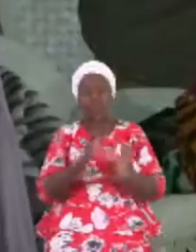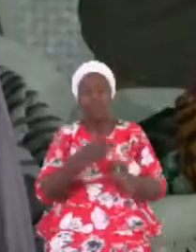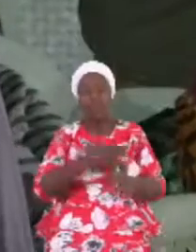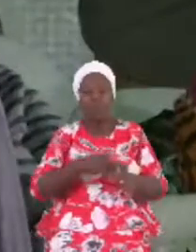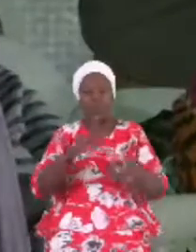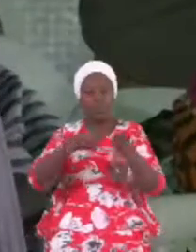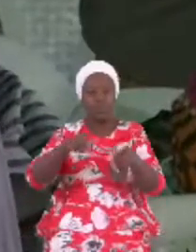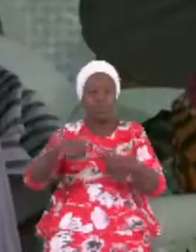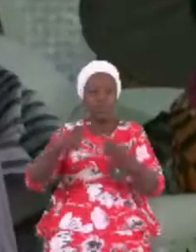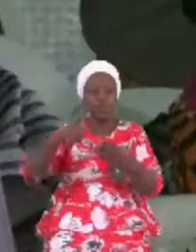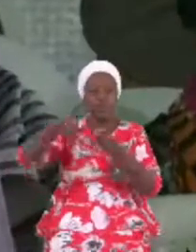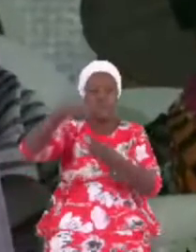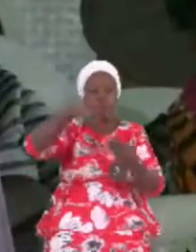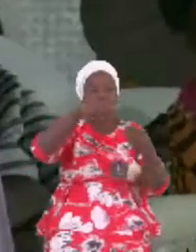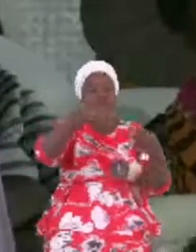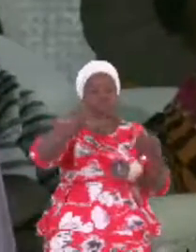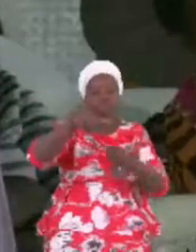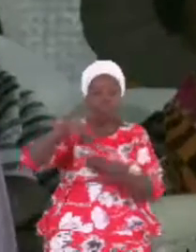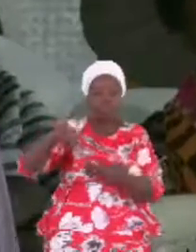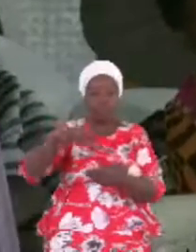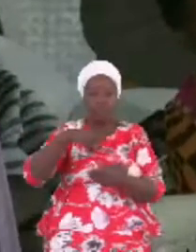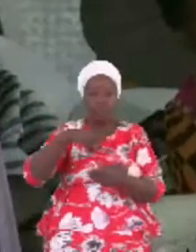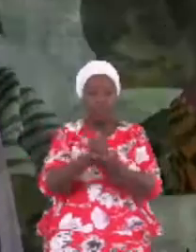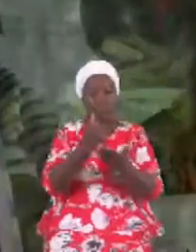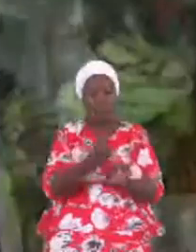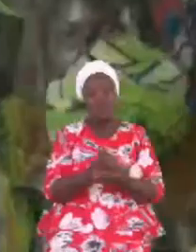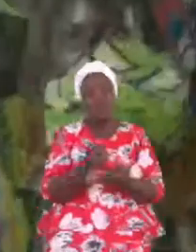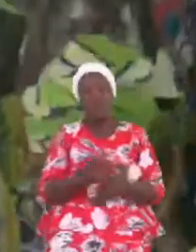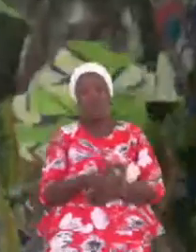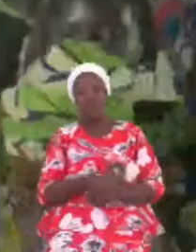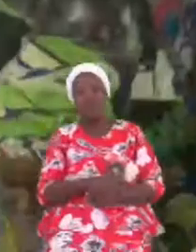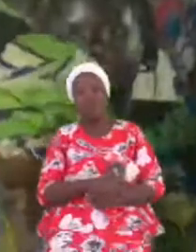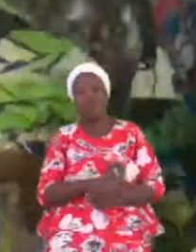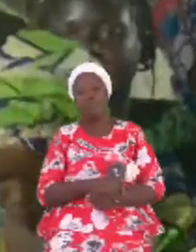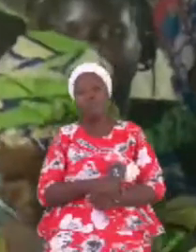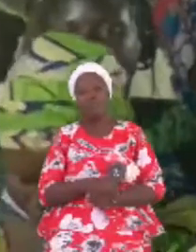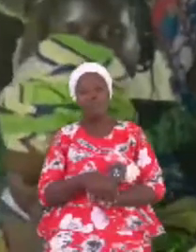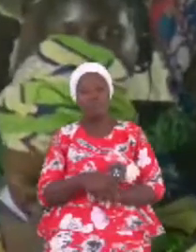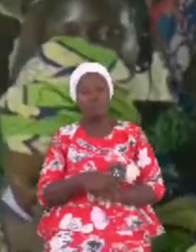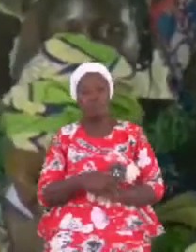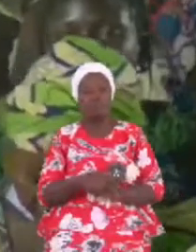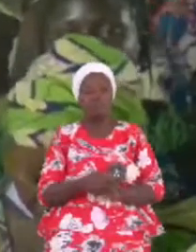Partout où vous êtes, occupez-vous de ceux qui ont donné leur vie au Seigneur.